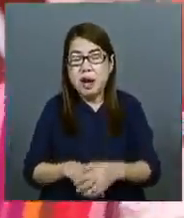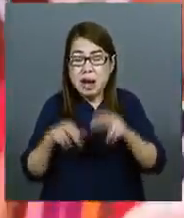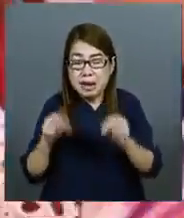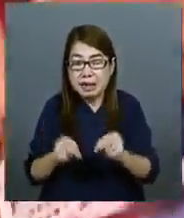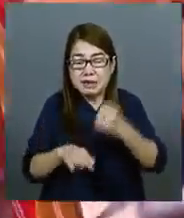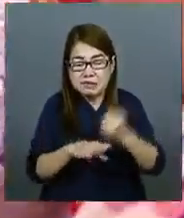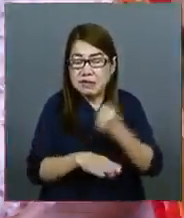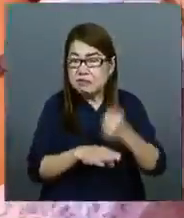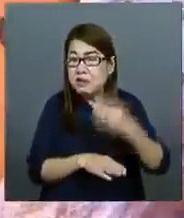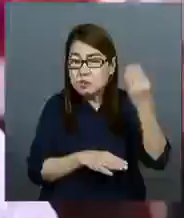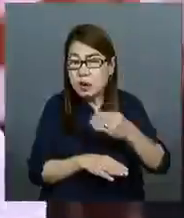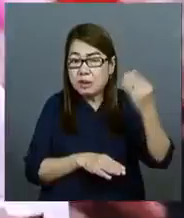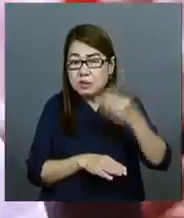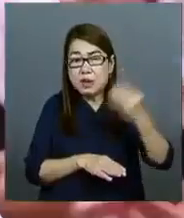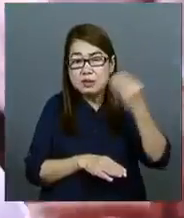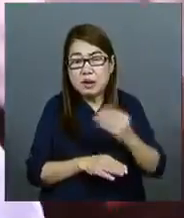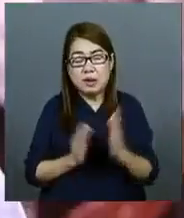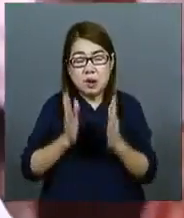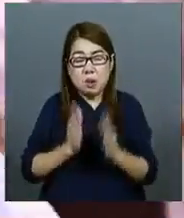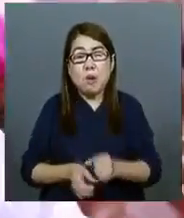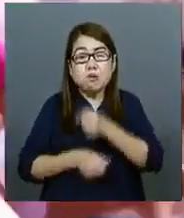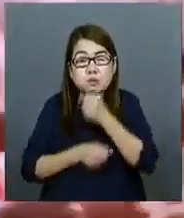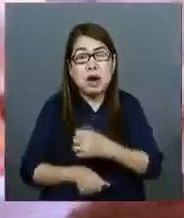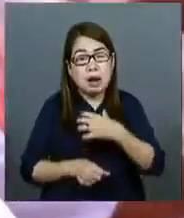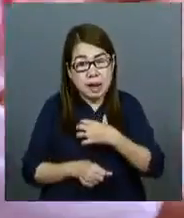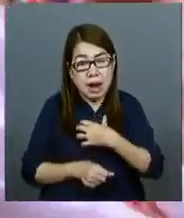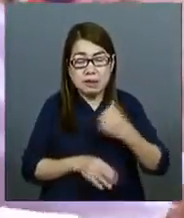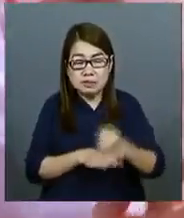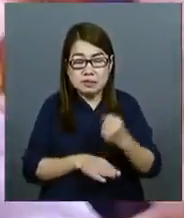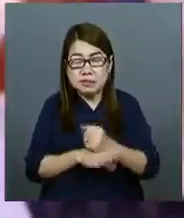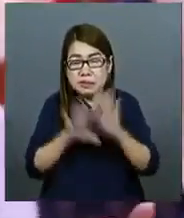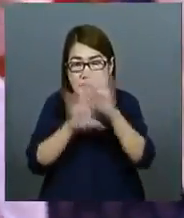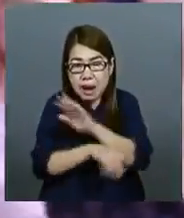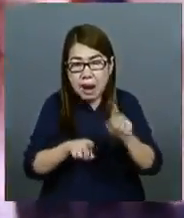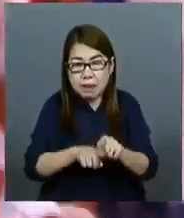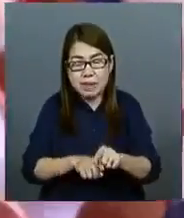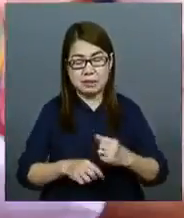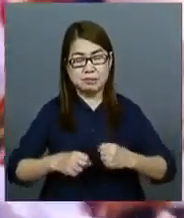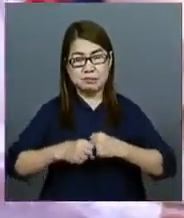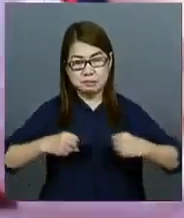ถือเป็นการทำให้ผู้สูงอายุที่เข้าร่วมได้ออกกำลังกายไปในตัว